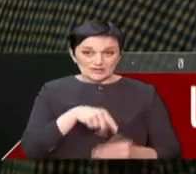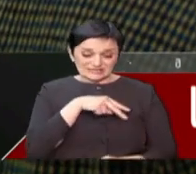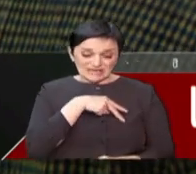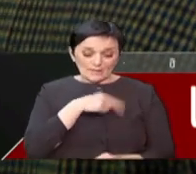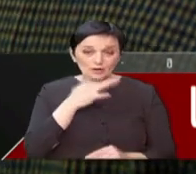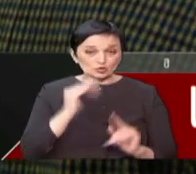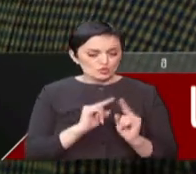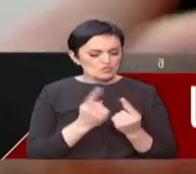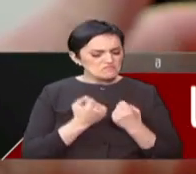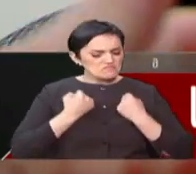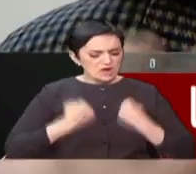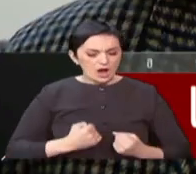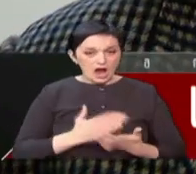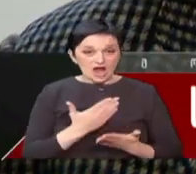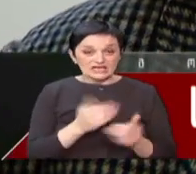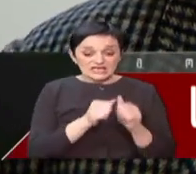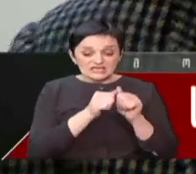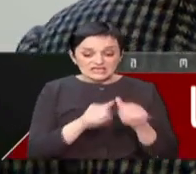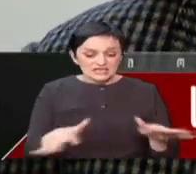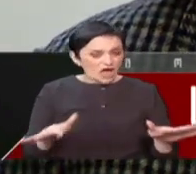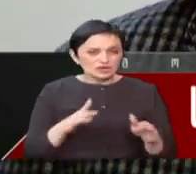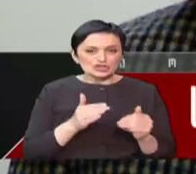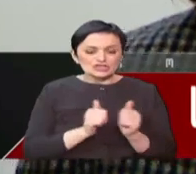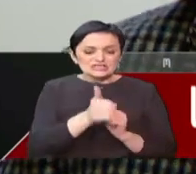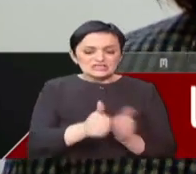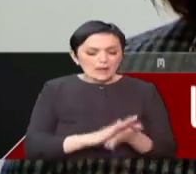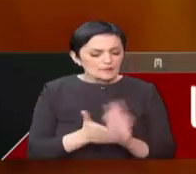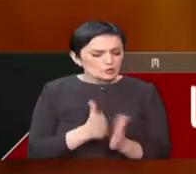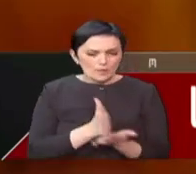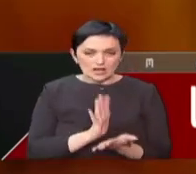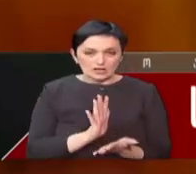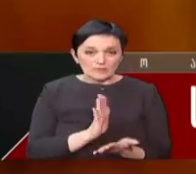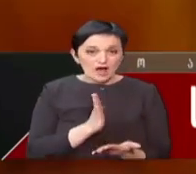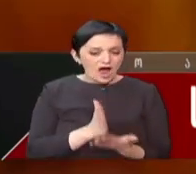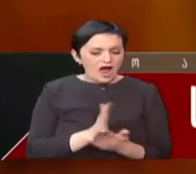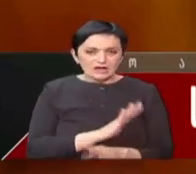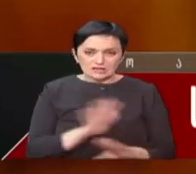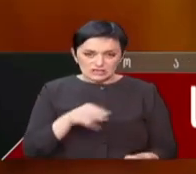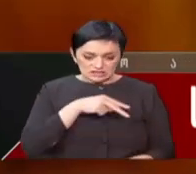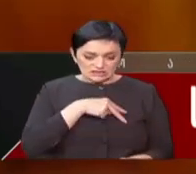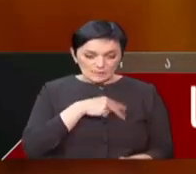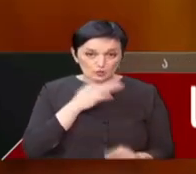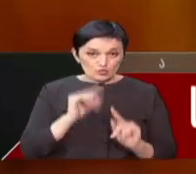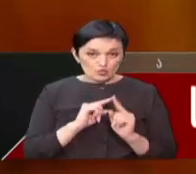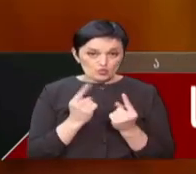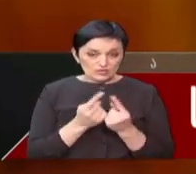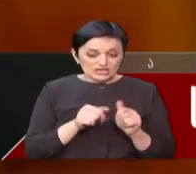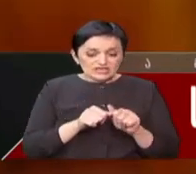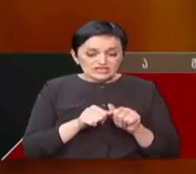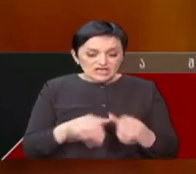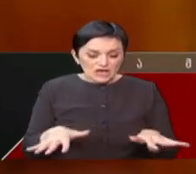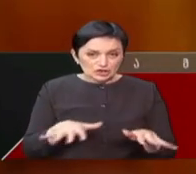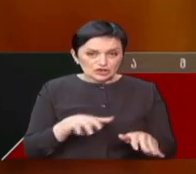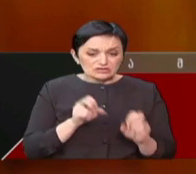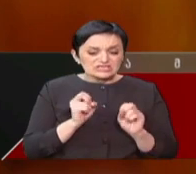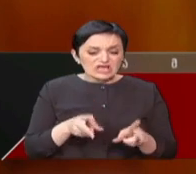საპარლამენტო უმრავლესობა მყარია და მისი დაშლის არანაირი წინაპირობა არ არსებობს. არ არის საპარლამენტო უმრავლესობის დაშლის საფრთხე, გამომდინარე